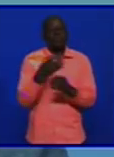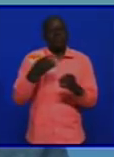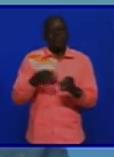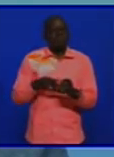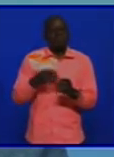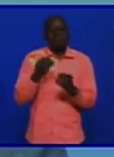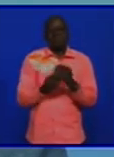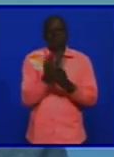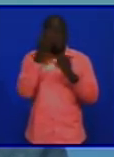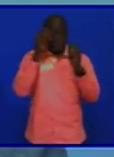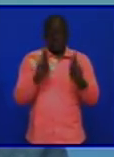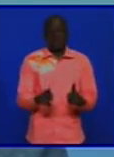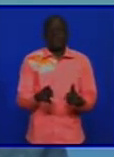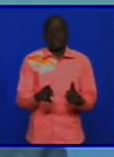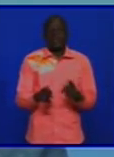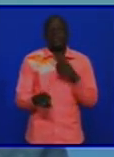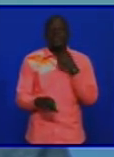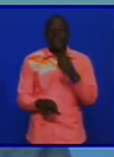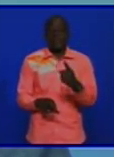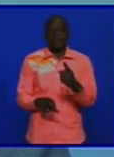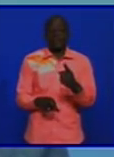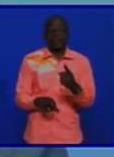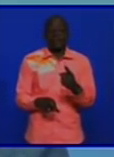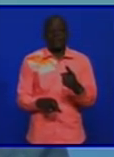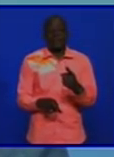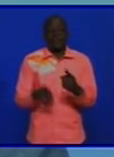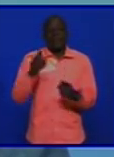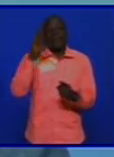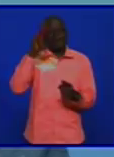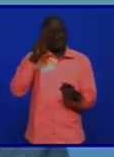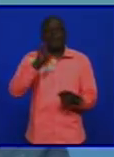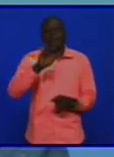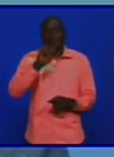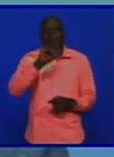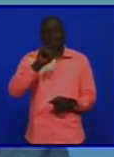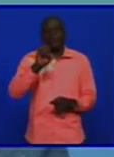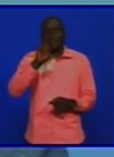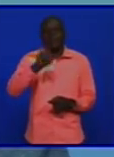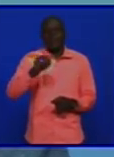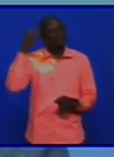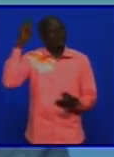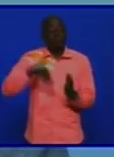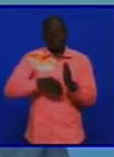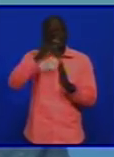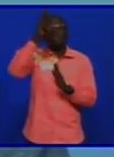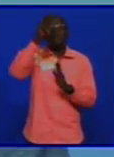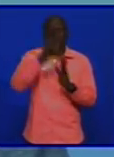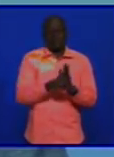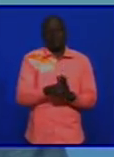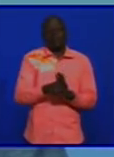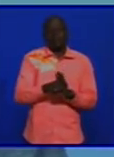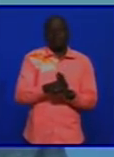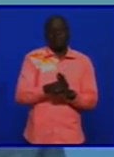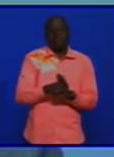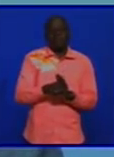dit naturellement maillon du cycle de développement des